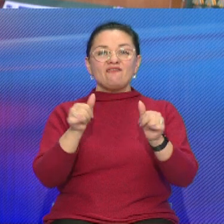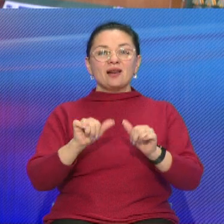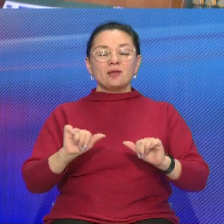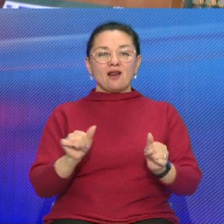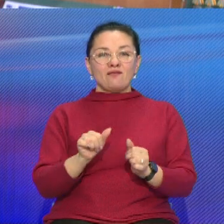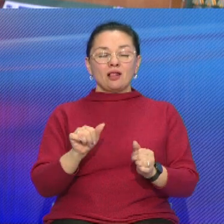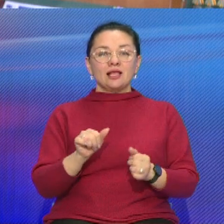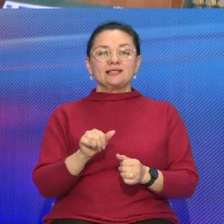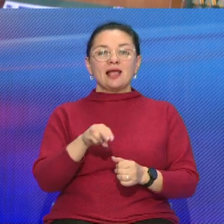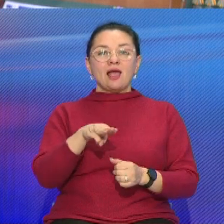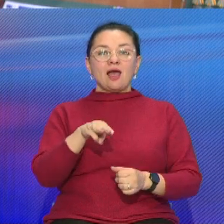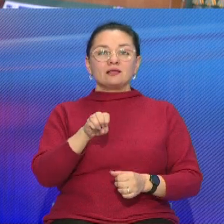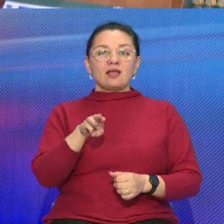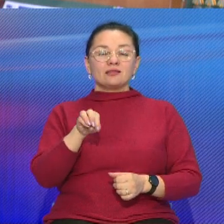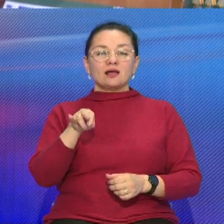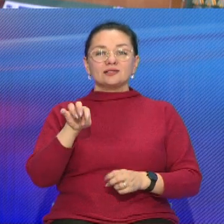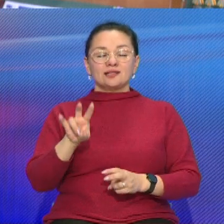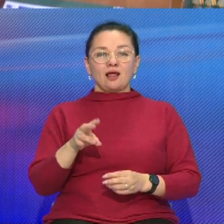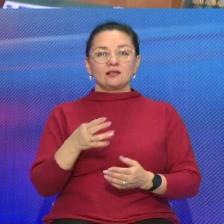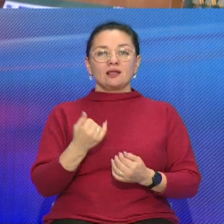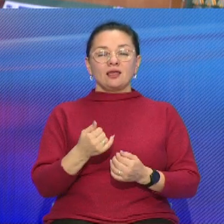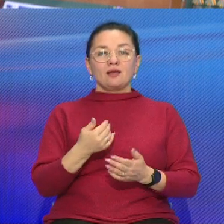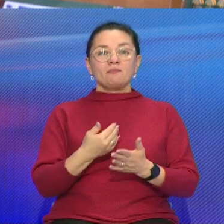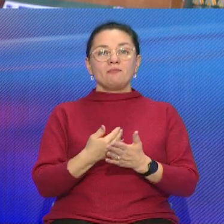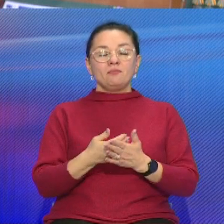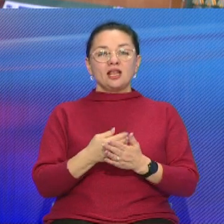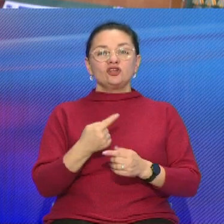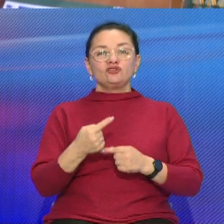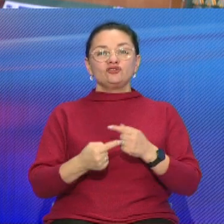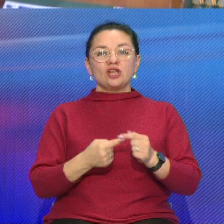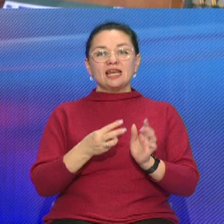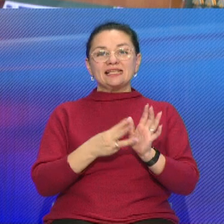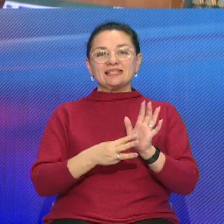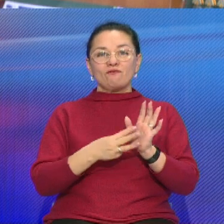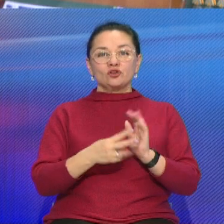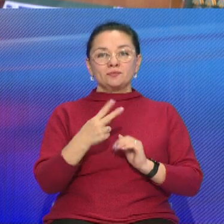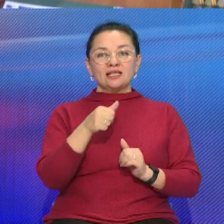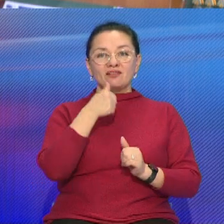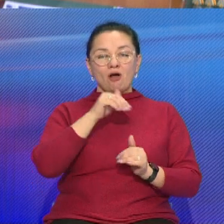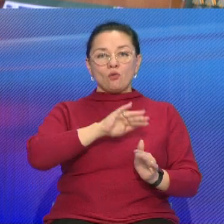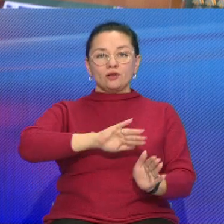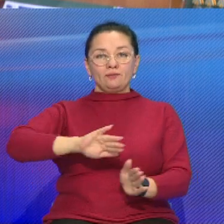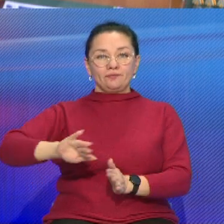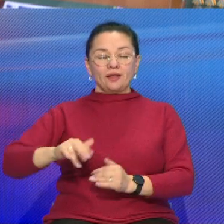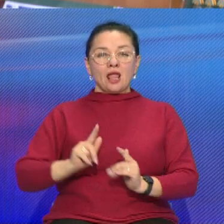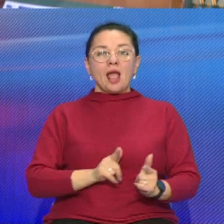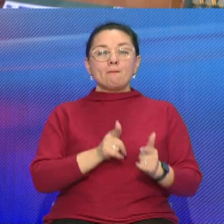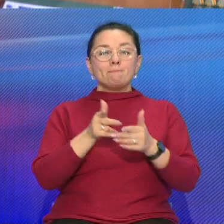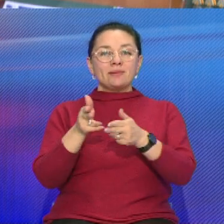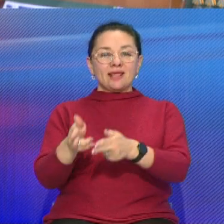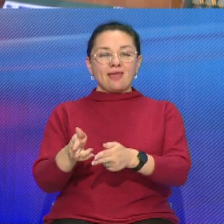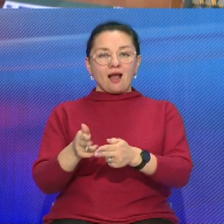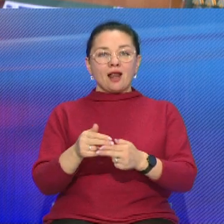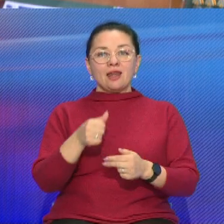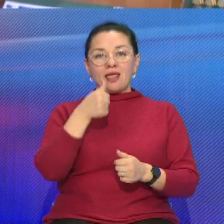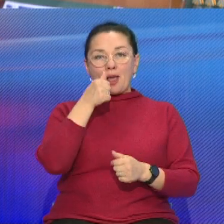И буквально 82 года спустя приехали уже, можно сказать,